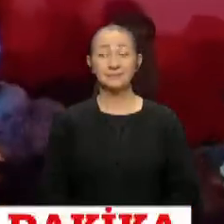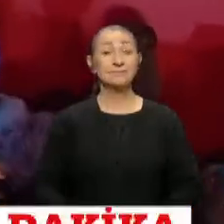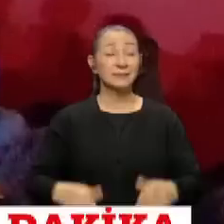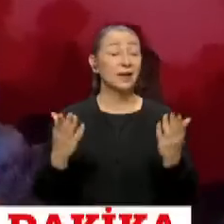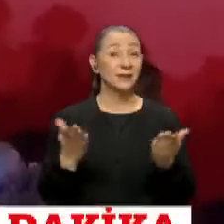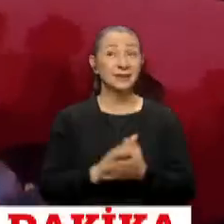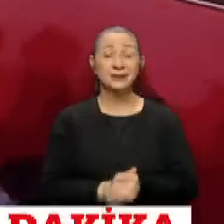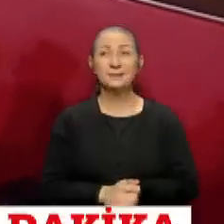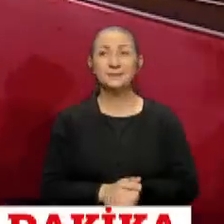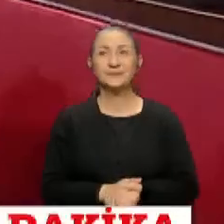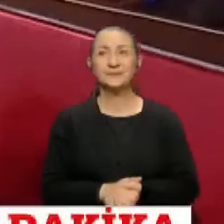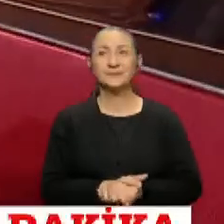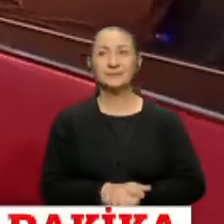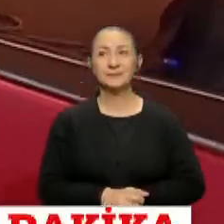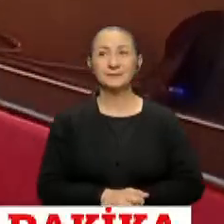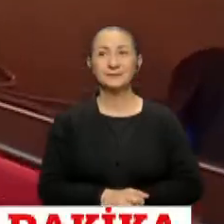Evet.